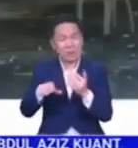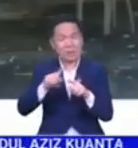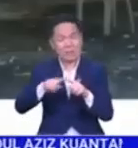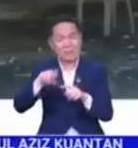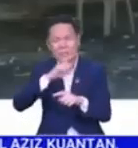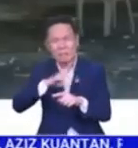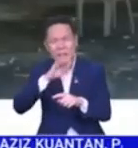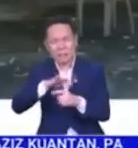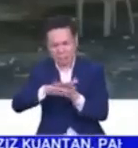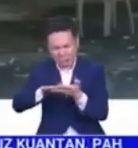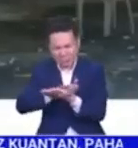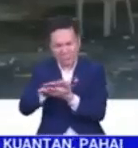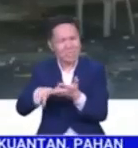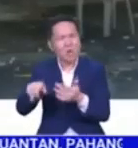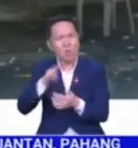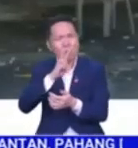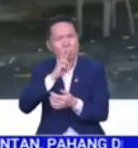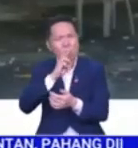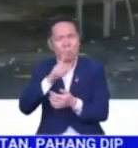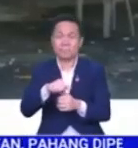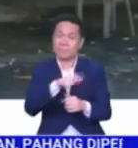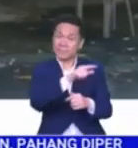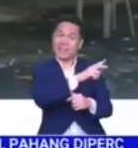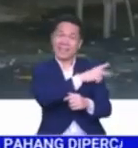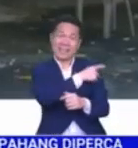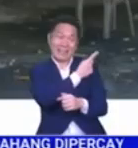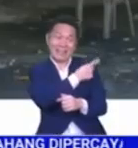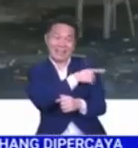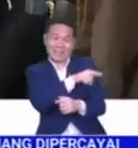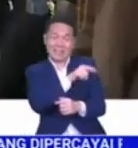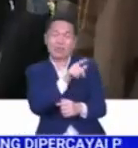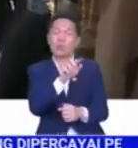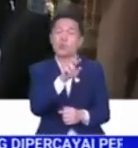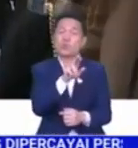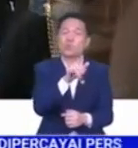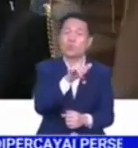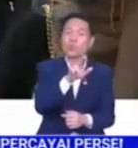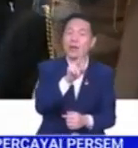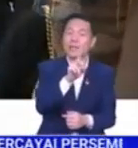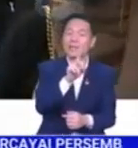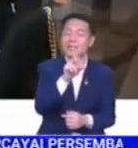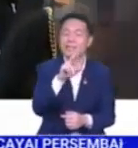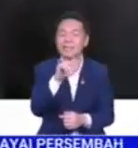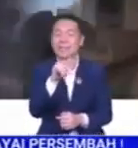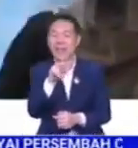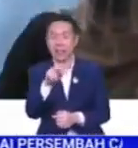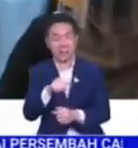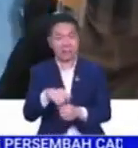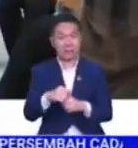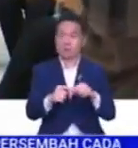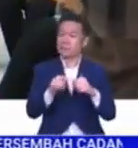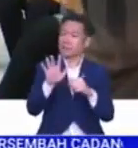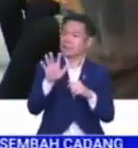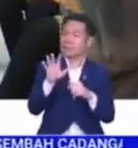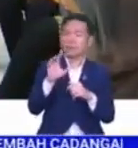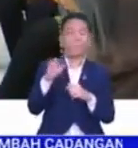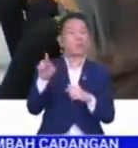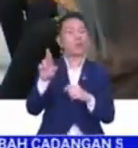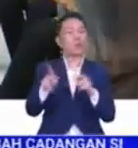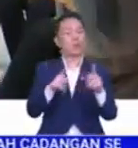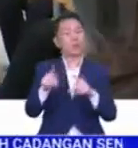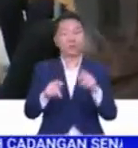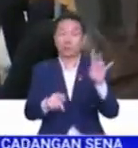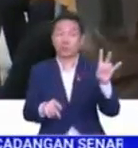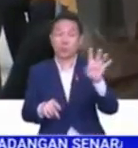Beliau ditemui di pusat pemberian vaksin di klinik ibu dan anak di Ruat Yan. Sehingga hari ini, lebih 53,000 daripada